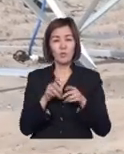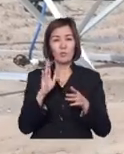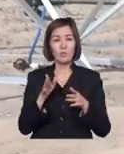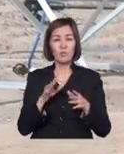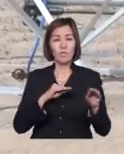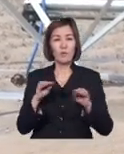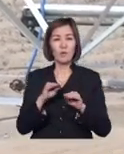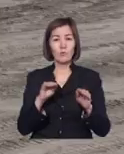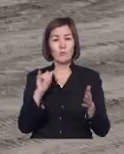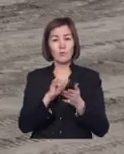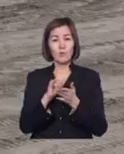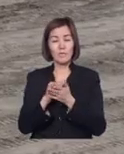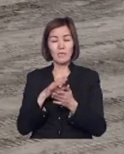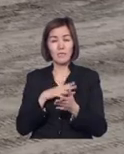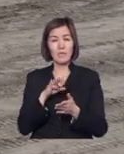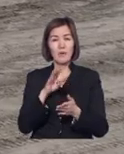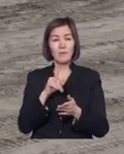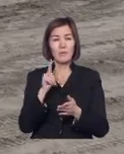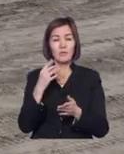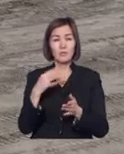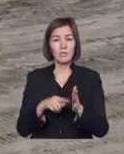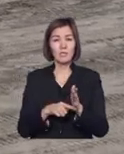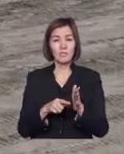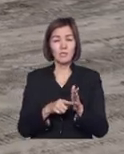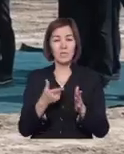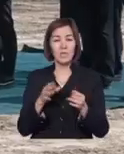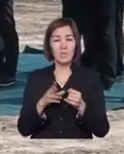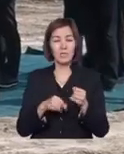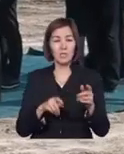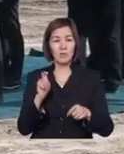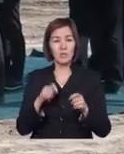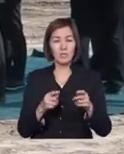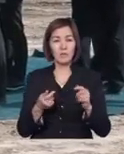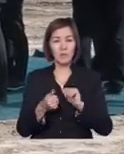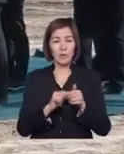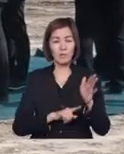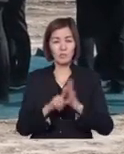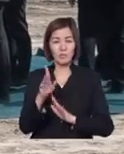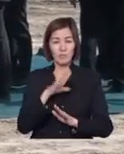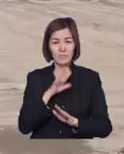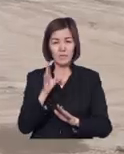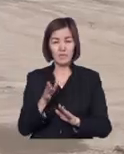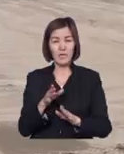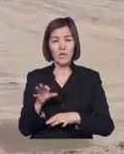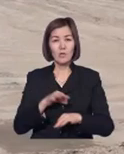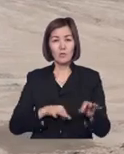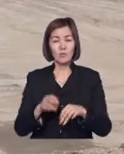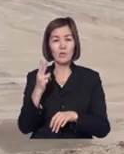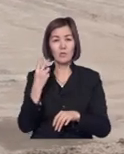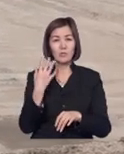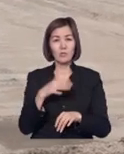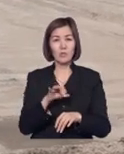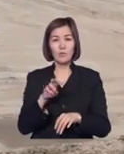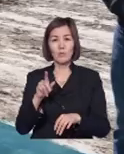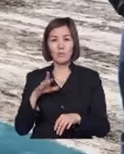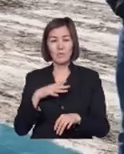қондырғыларды орнатып жатыр. Мамырдан бастап 147 гектар егісті жаңбырлатып суаруға кірісет. Айта кетейік, жоба құны 250